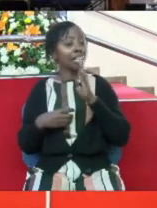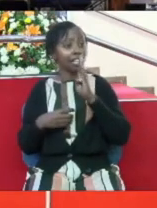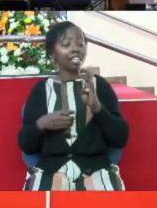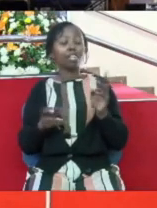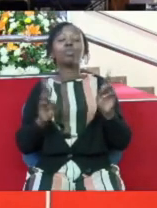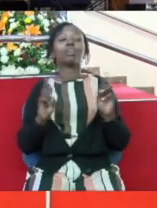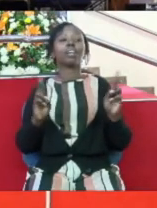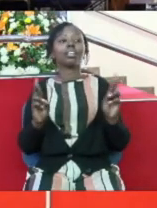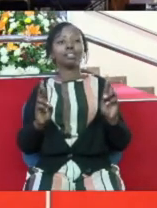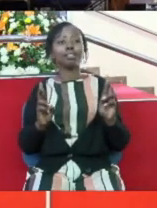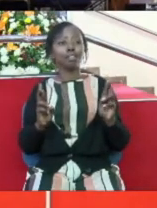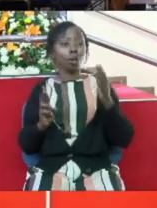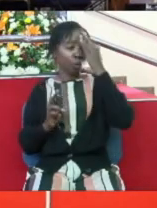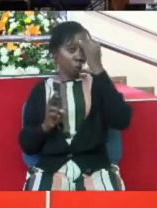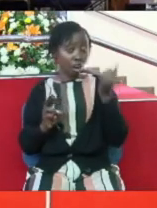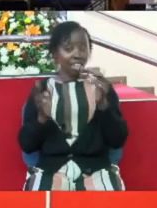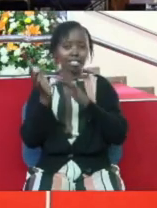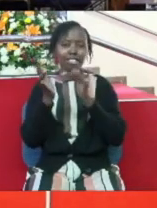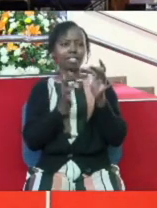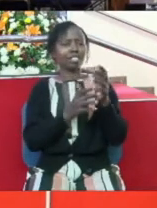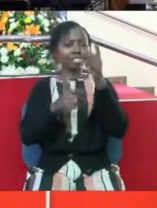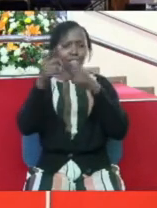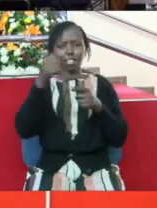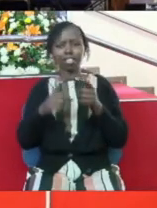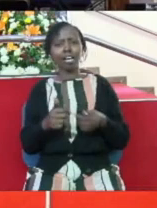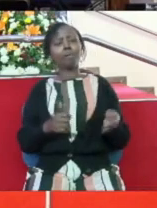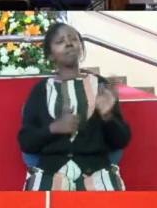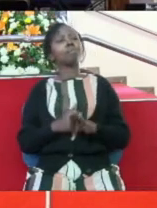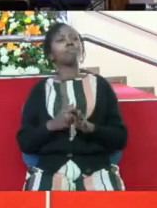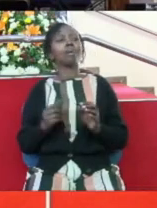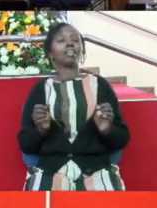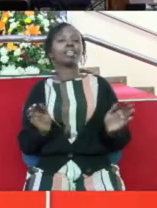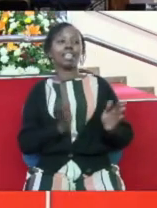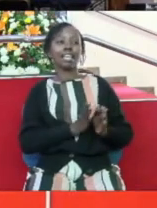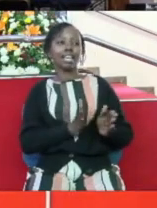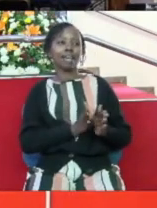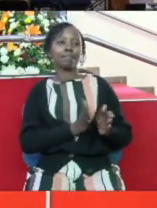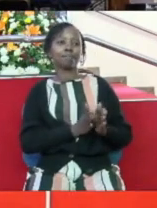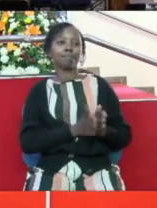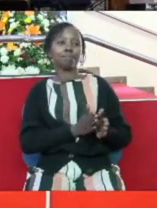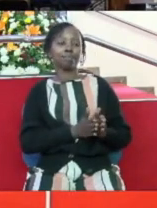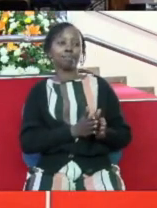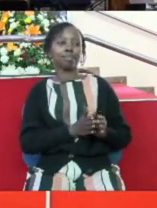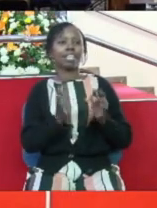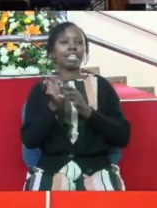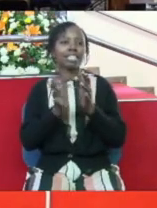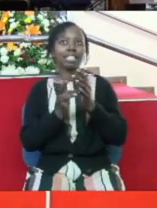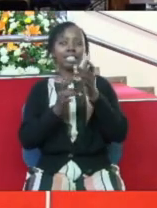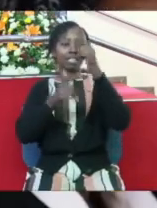na mafuta kwenye taa yako. Because Jesus is coming back soon. Kwa sababu Yesu anarejea hivi karibuni. Jesus is coming